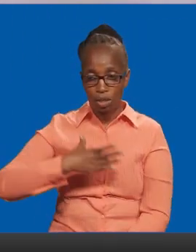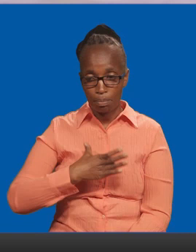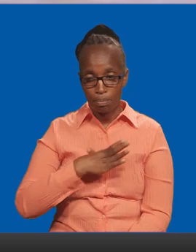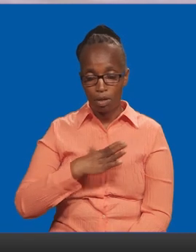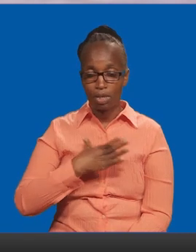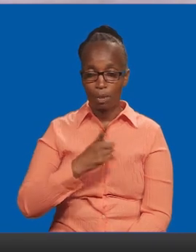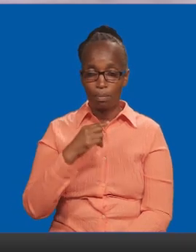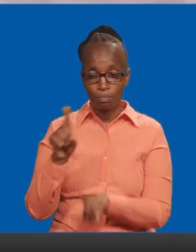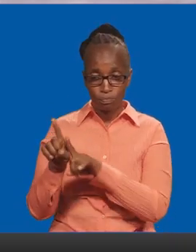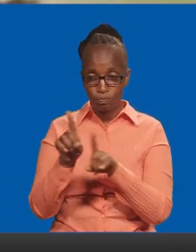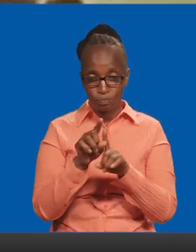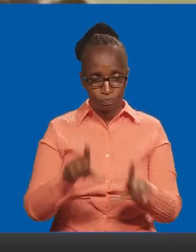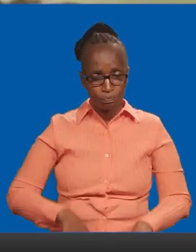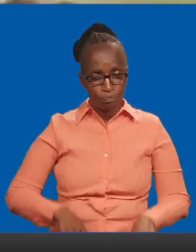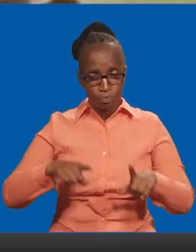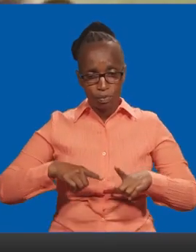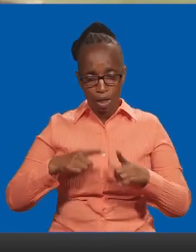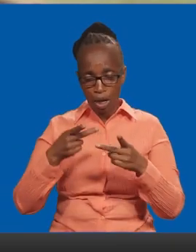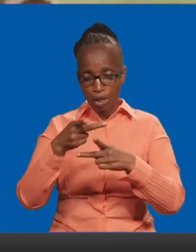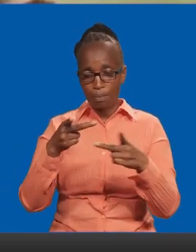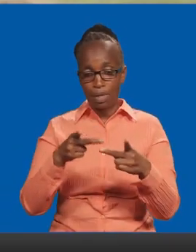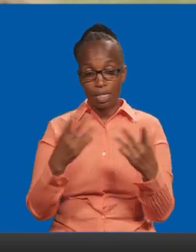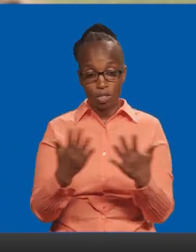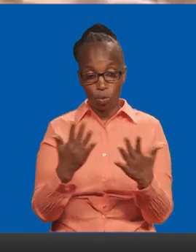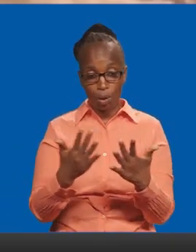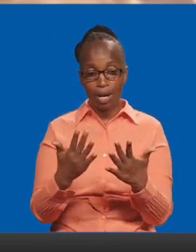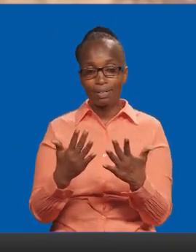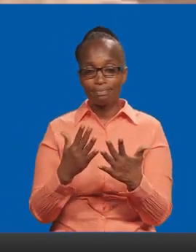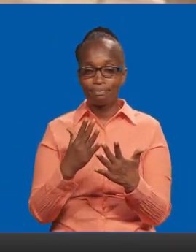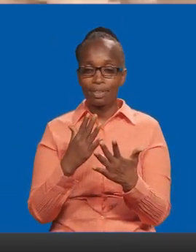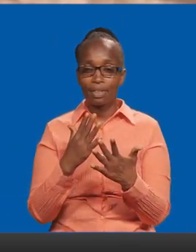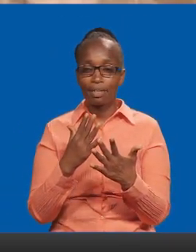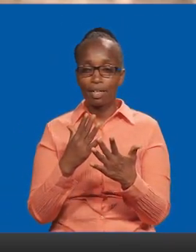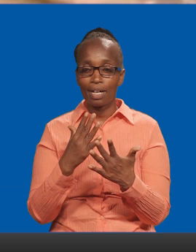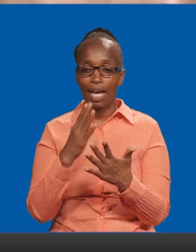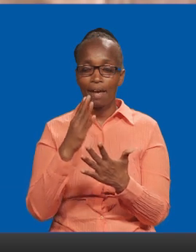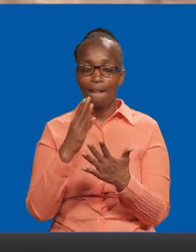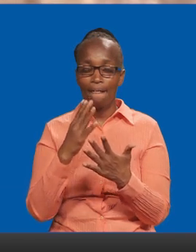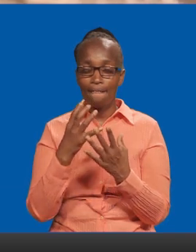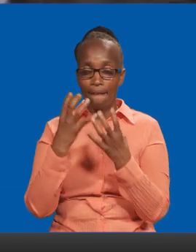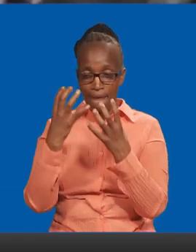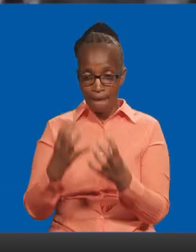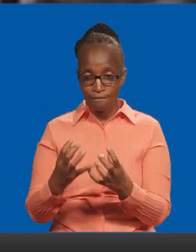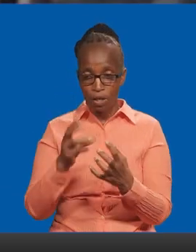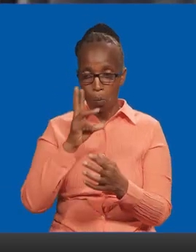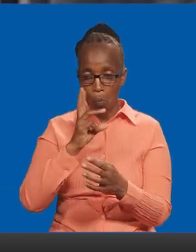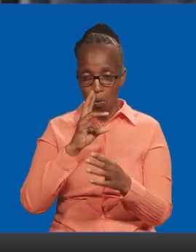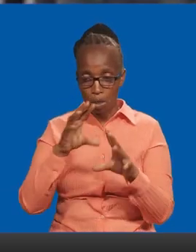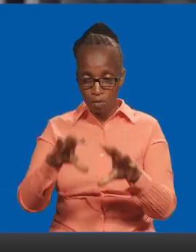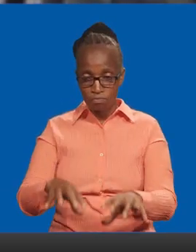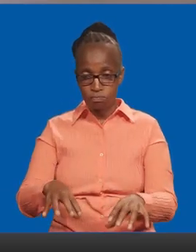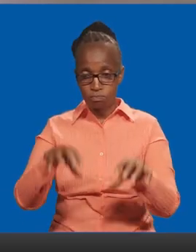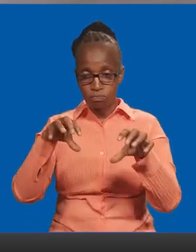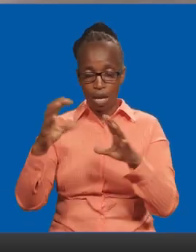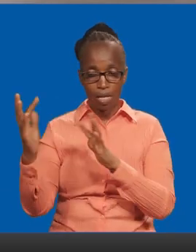Baadhi ya wakazi wa kaunti ya Migori na wanaoishi katika sehemu zilizo kwenye hatari ya kukumbwa na mafuriko wameonyesha wasiwasi wao, huku wakilaumu